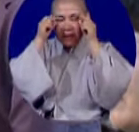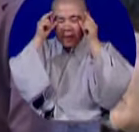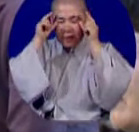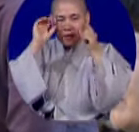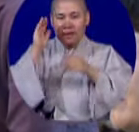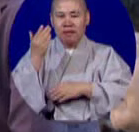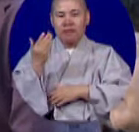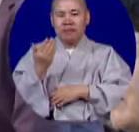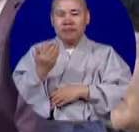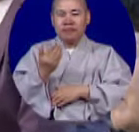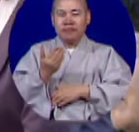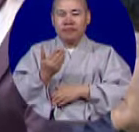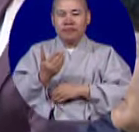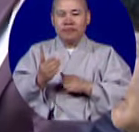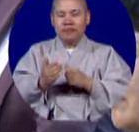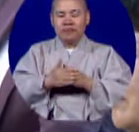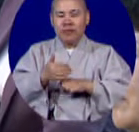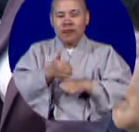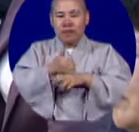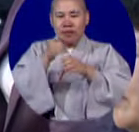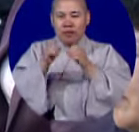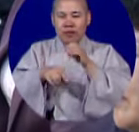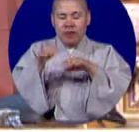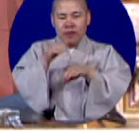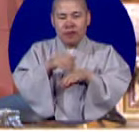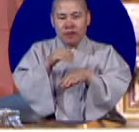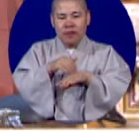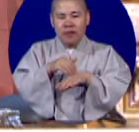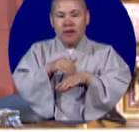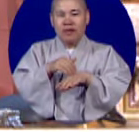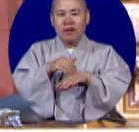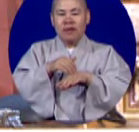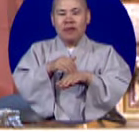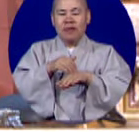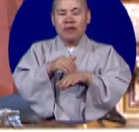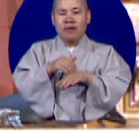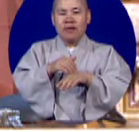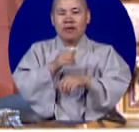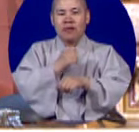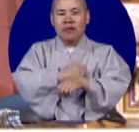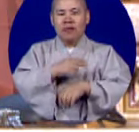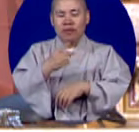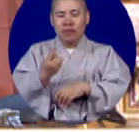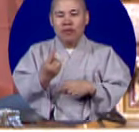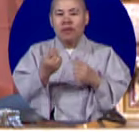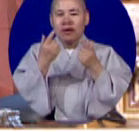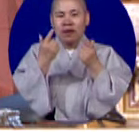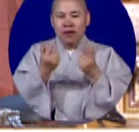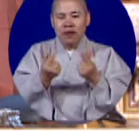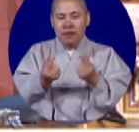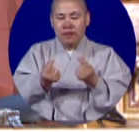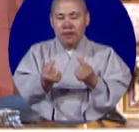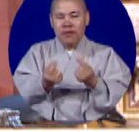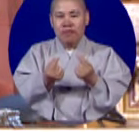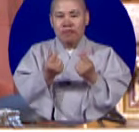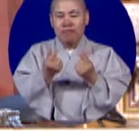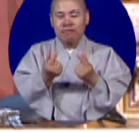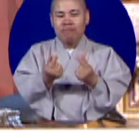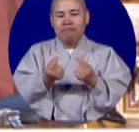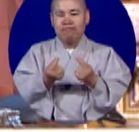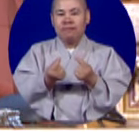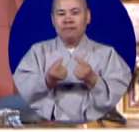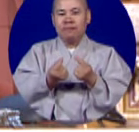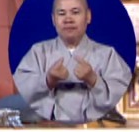깨닫는다. 그래서 보살 수행도 여겨시라 보살이 수행하는 것도 또한 이와 같다.